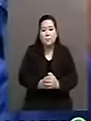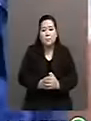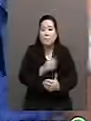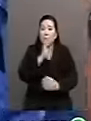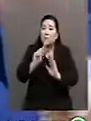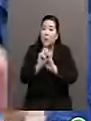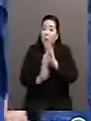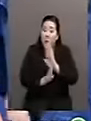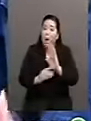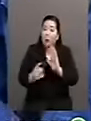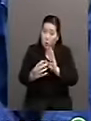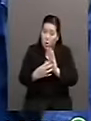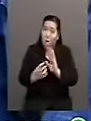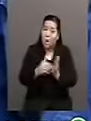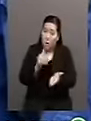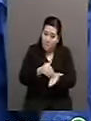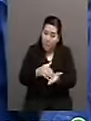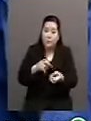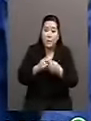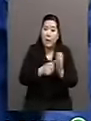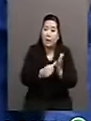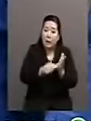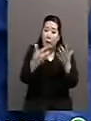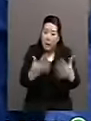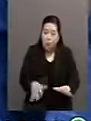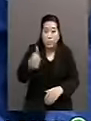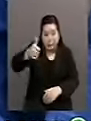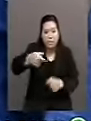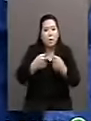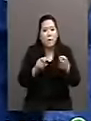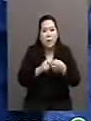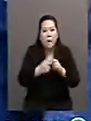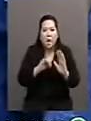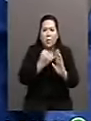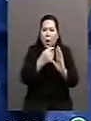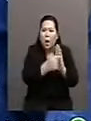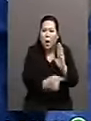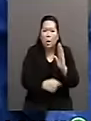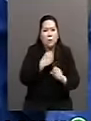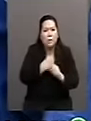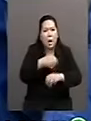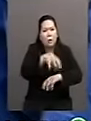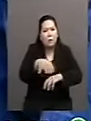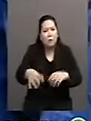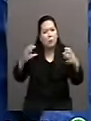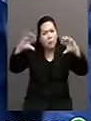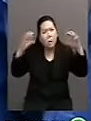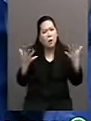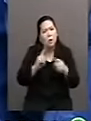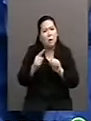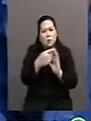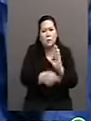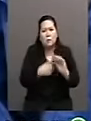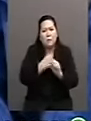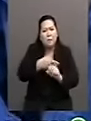วนกลางกำลังจะแก้ไขปัญหาแต่หน่วยงานในพื้นที่ยังไม่ปฏิบัติยังเป็นการที่ยังไงคะ